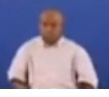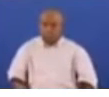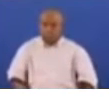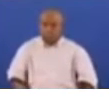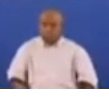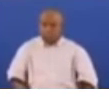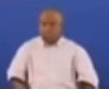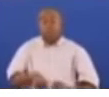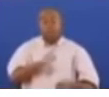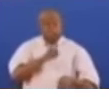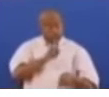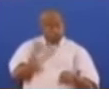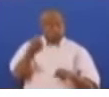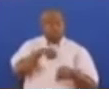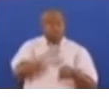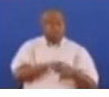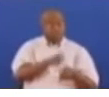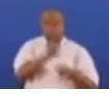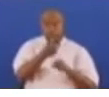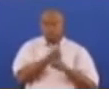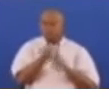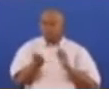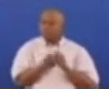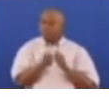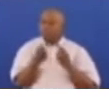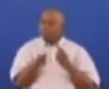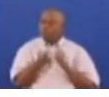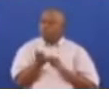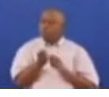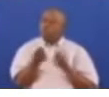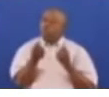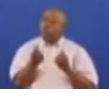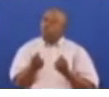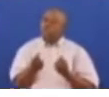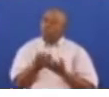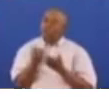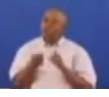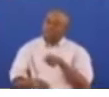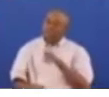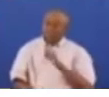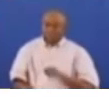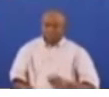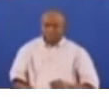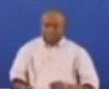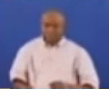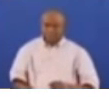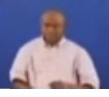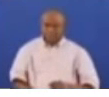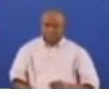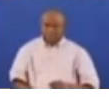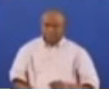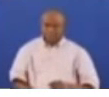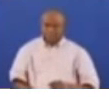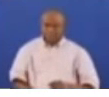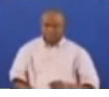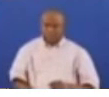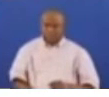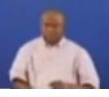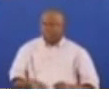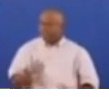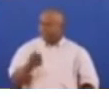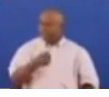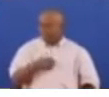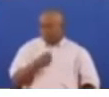unaweza kukuta anafanya mambo wewe unashangaa. Kwa nini huyu mtu anafanya hivi? Mimi ile swala naliona, yani kwangu